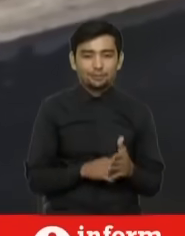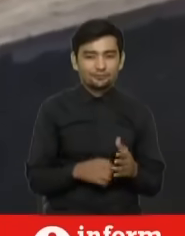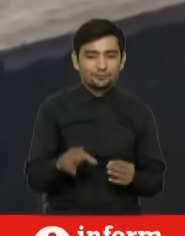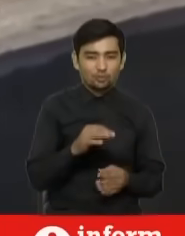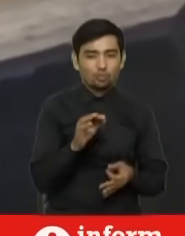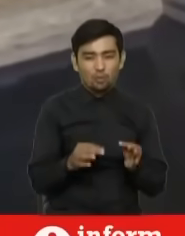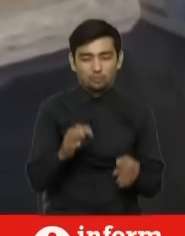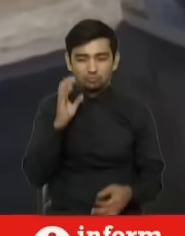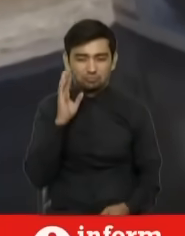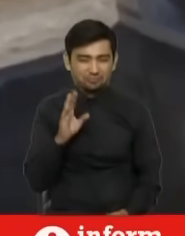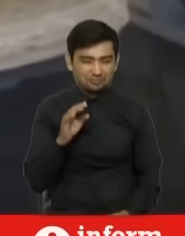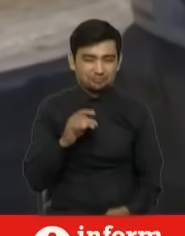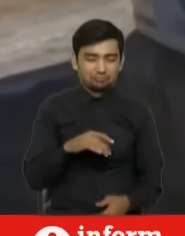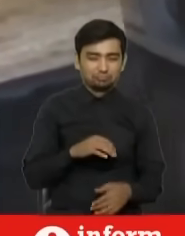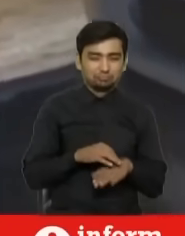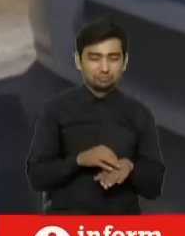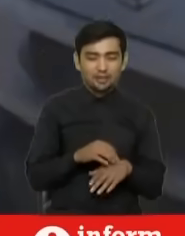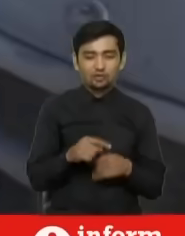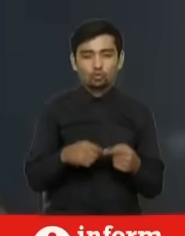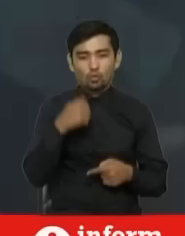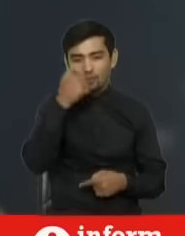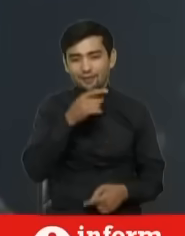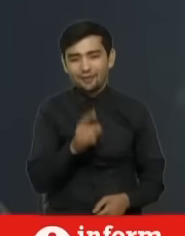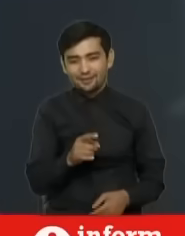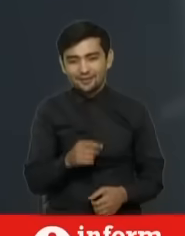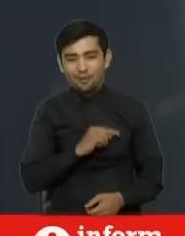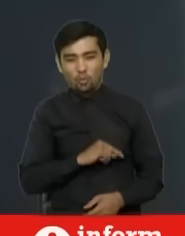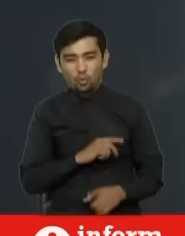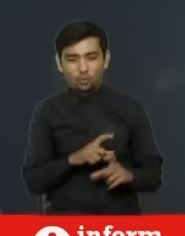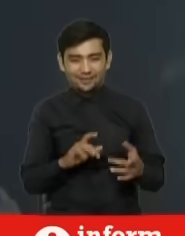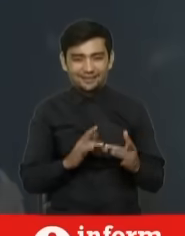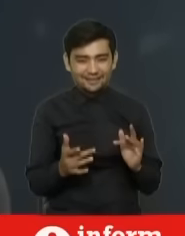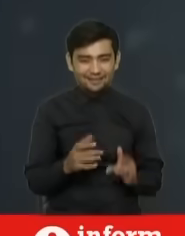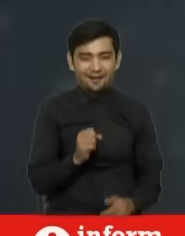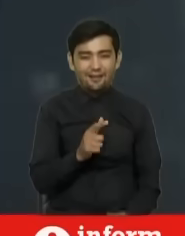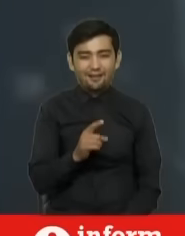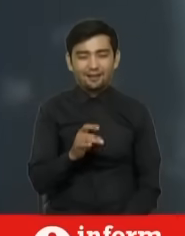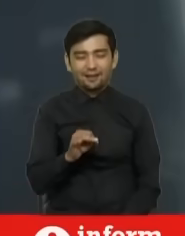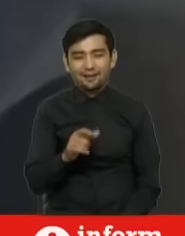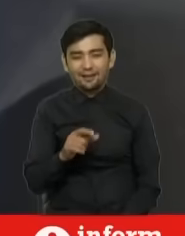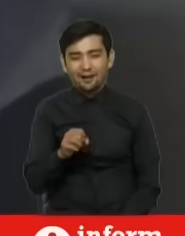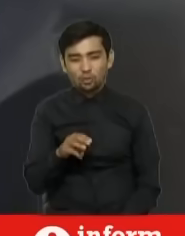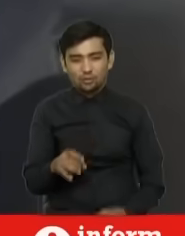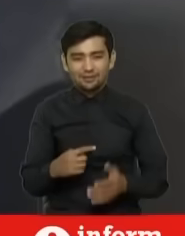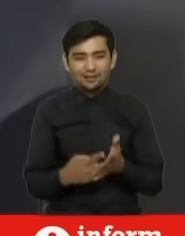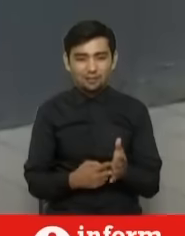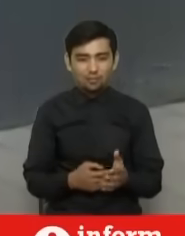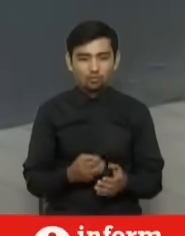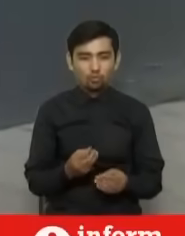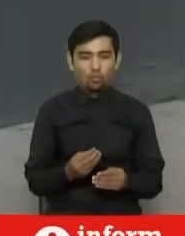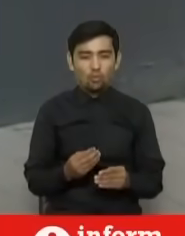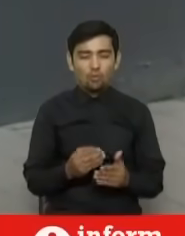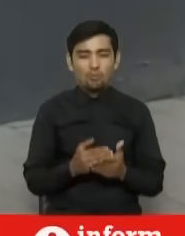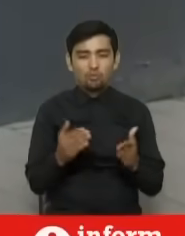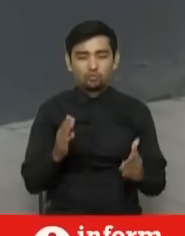норманы сақтамайды. Сол үшін келесі жылдан бастап такси қызметімен айналысатын интернет агрегаторларға қойылатын талап күшейтіледі. Просто